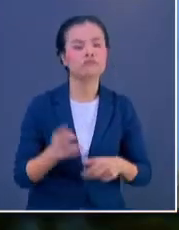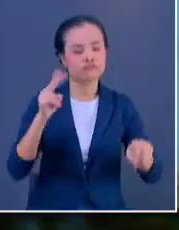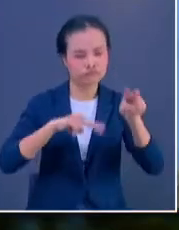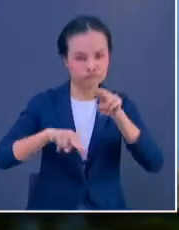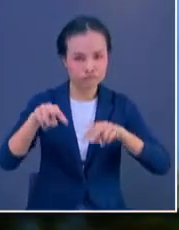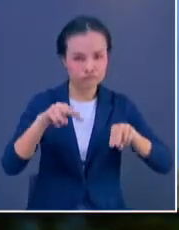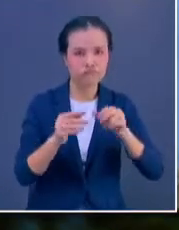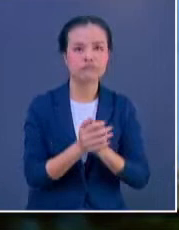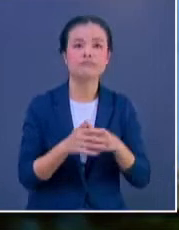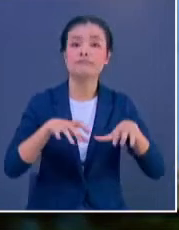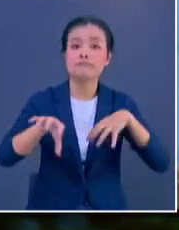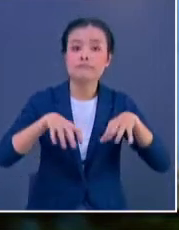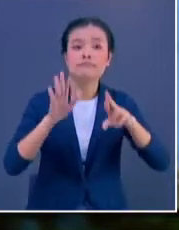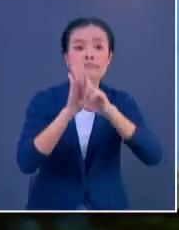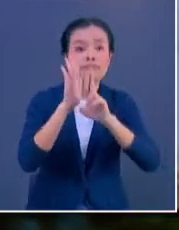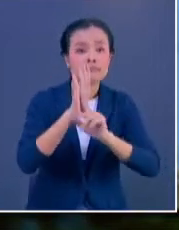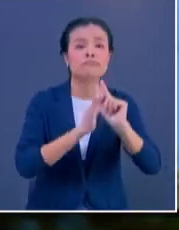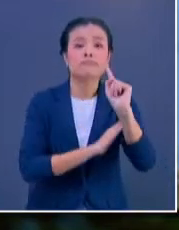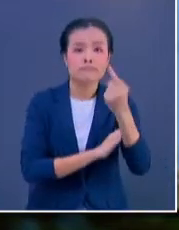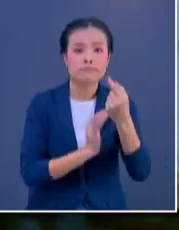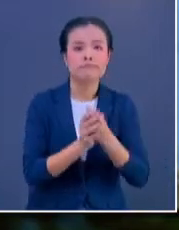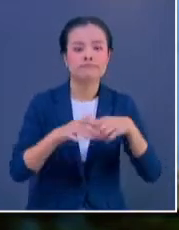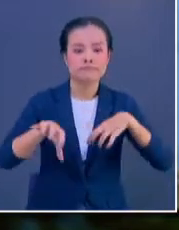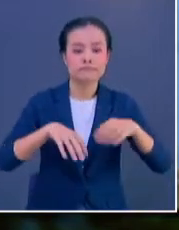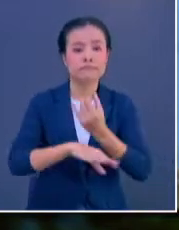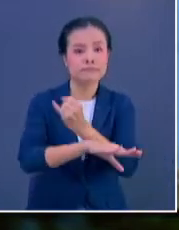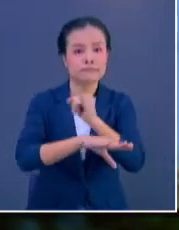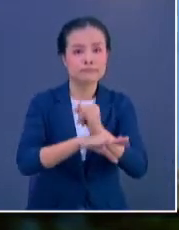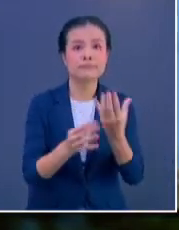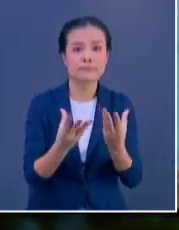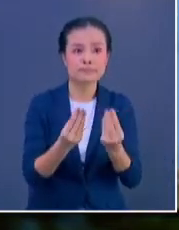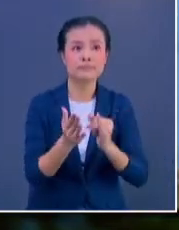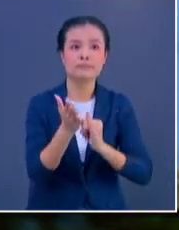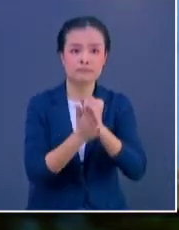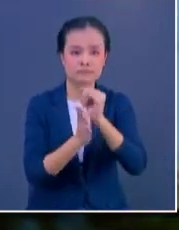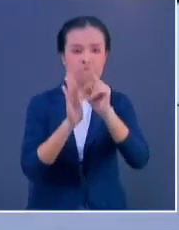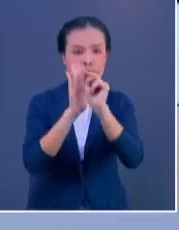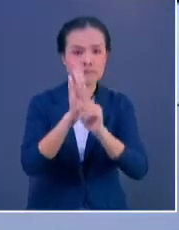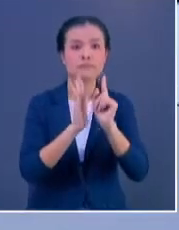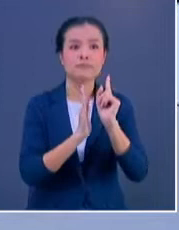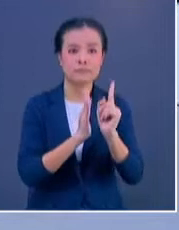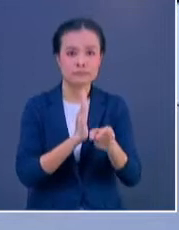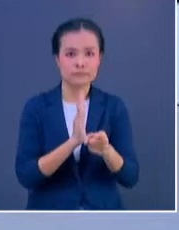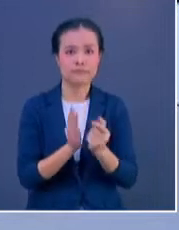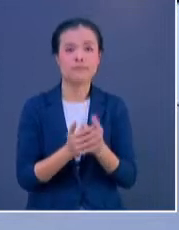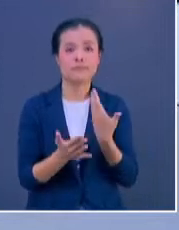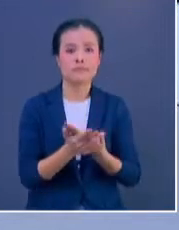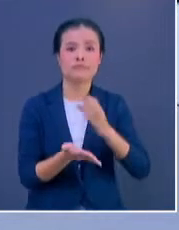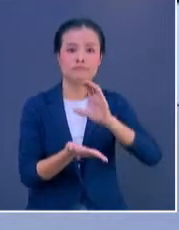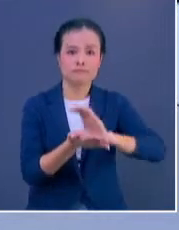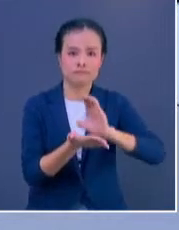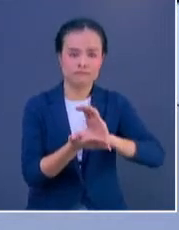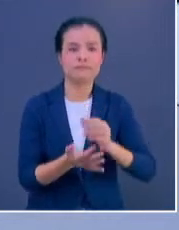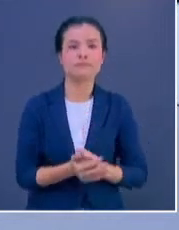อบมีการจัดการกับระบบนี้ใหม ่ เพื่อจัดสรรที่ดินให้มันถูกต้องให้เป็นไปตามนโยบายจริง ๆครับผม ซึ่งที่เราใช้งบประมาณ ทินเนี่ยครับ